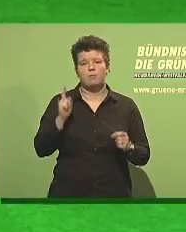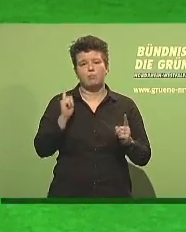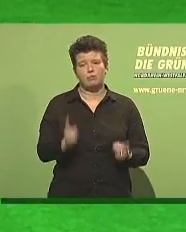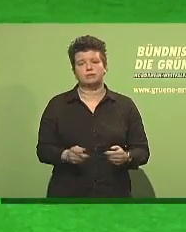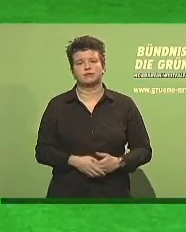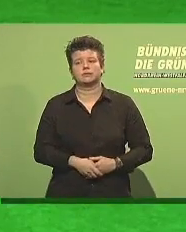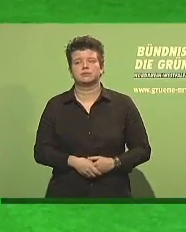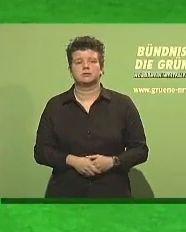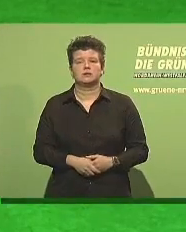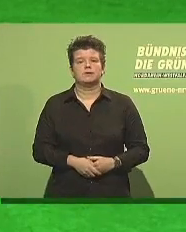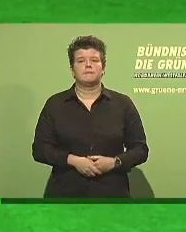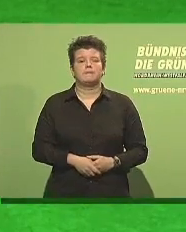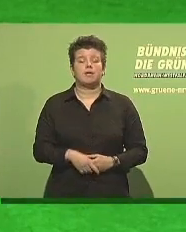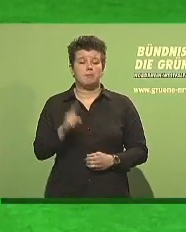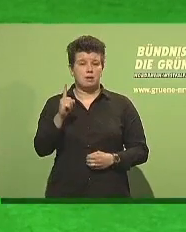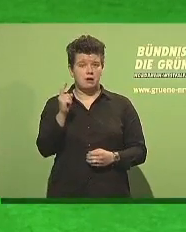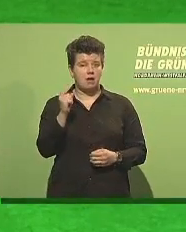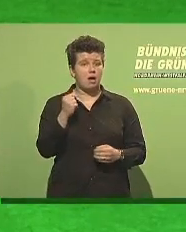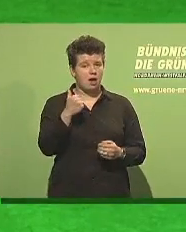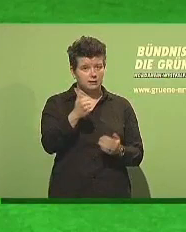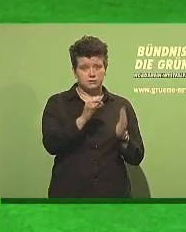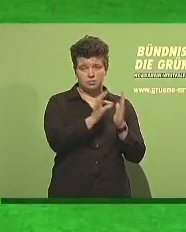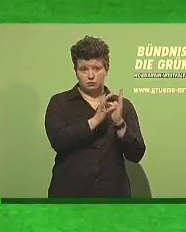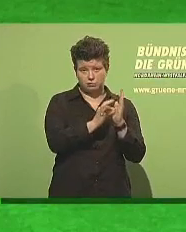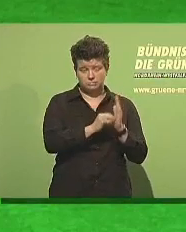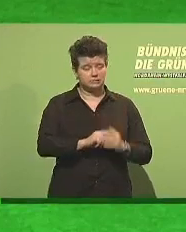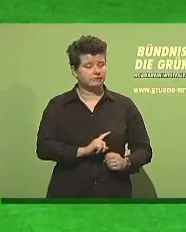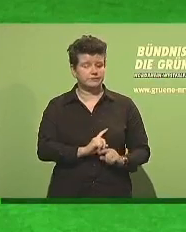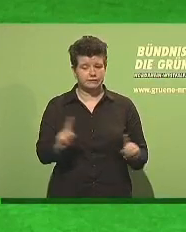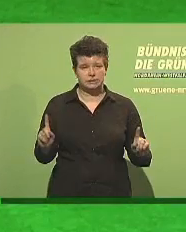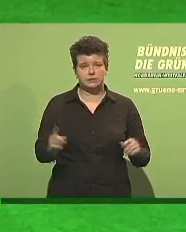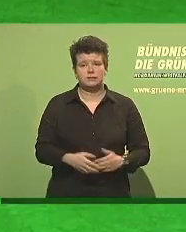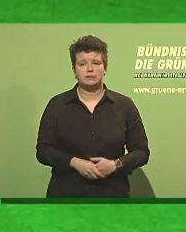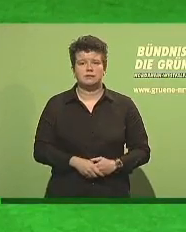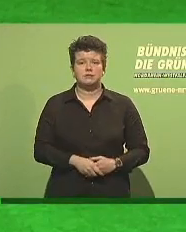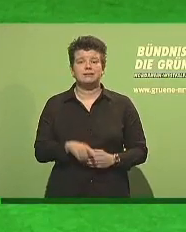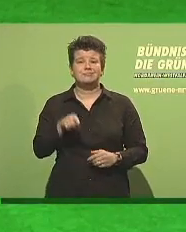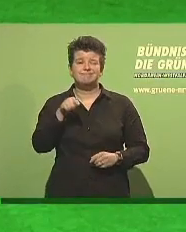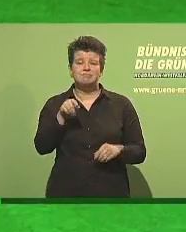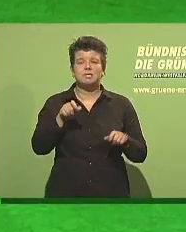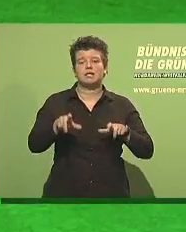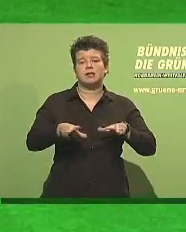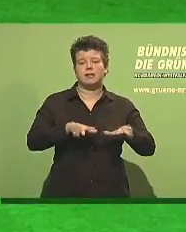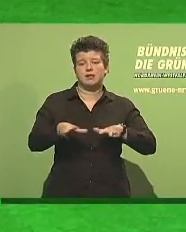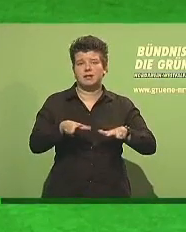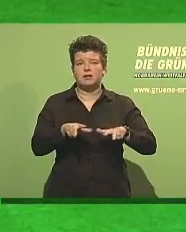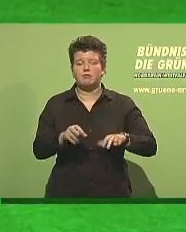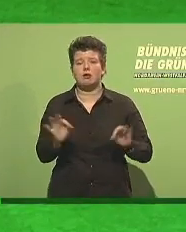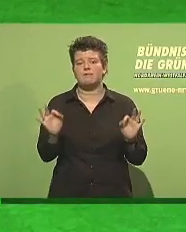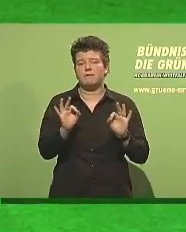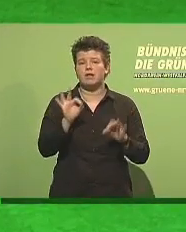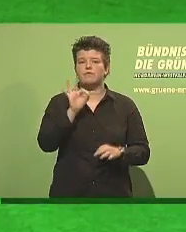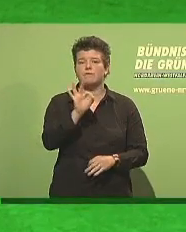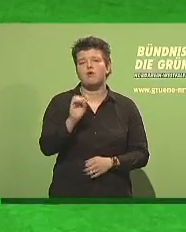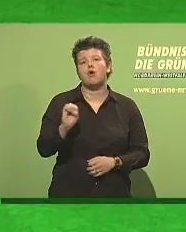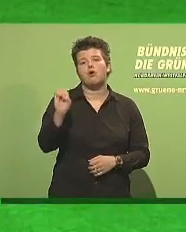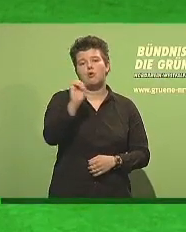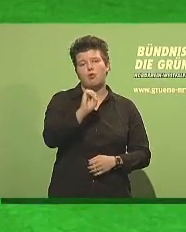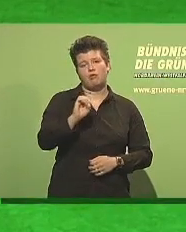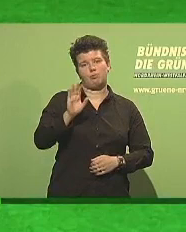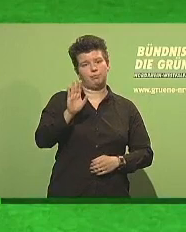Aber das ist nicht der einzige Grund. Diese Regierung gefährdet mit ihrer Verordnung eines deutschen Europa den Frieden auf diesem